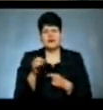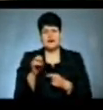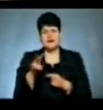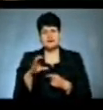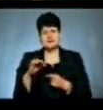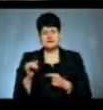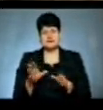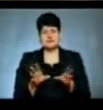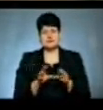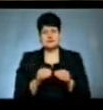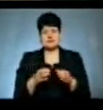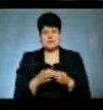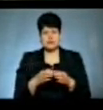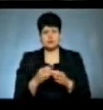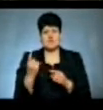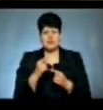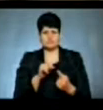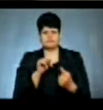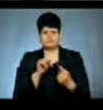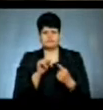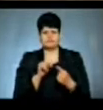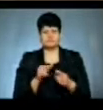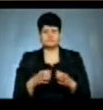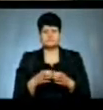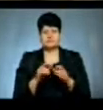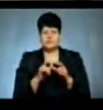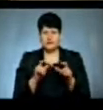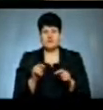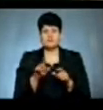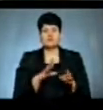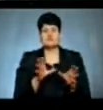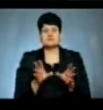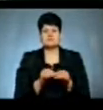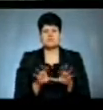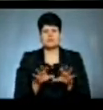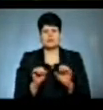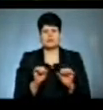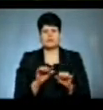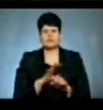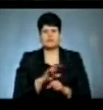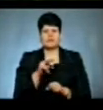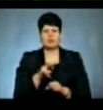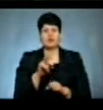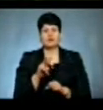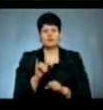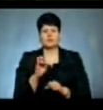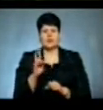першою опозиційною до радянської влади структурою. Однак сам Чорновіл був там лише співголовою. Керівником став Лев Колух'яненко.